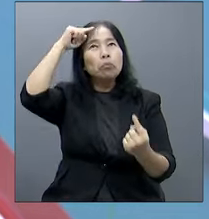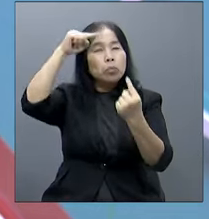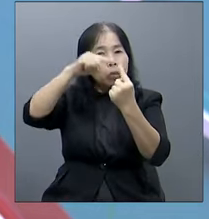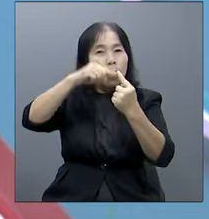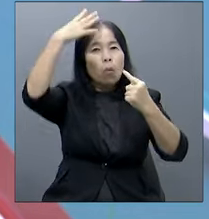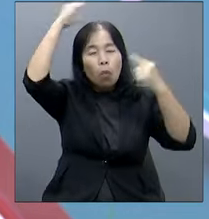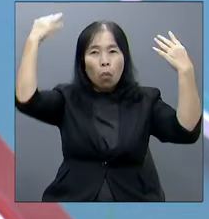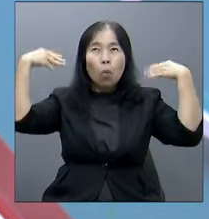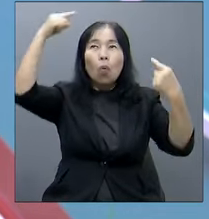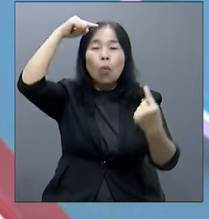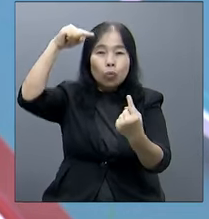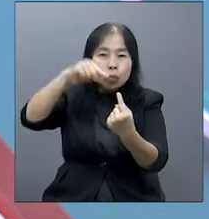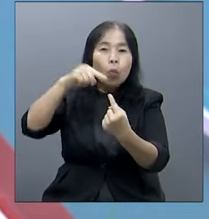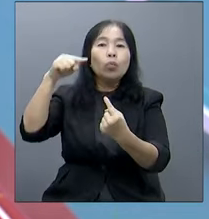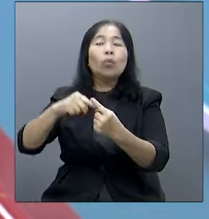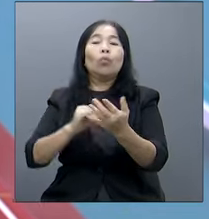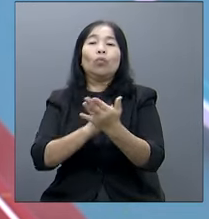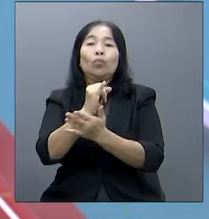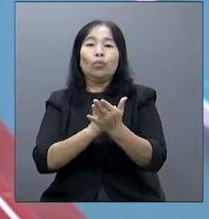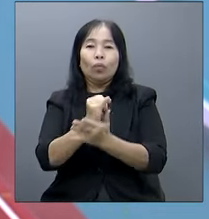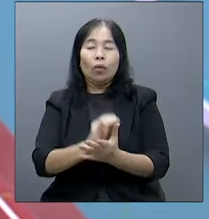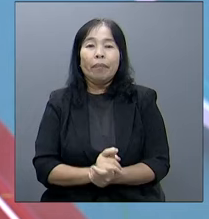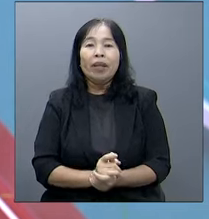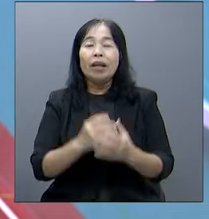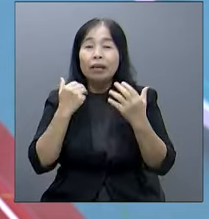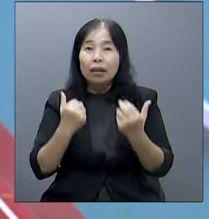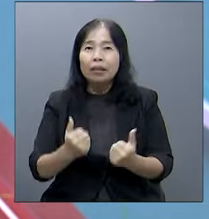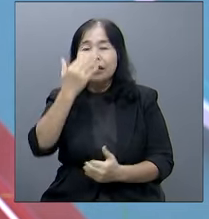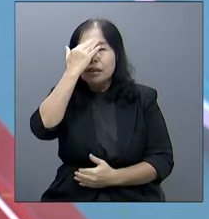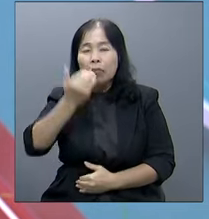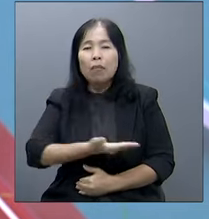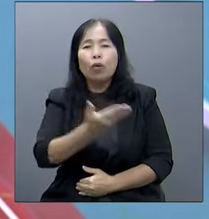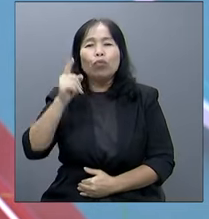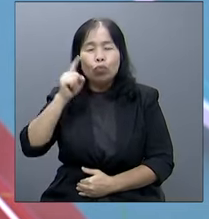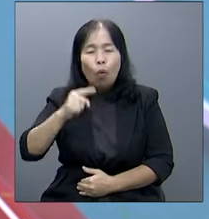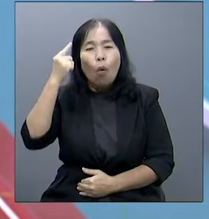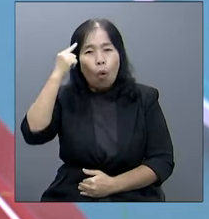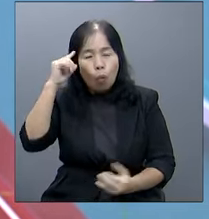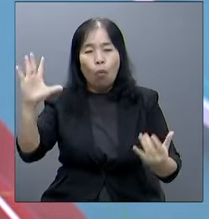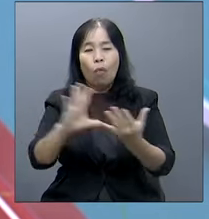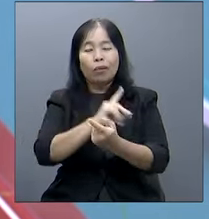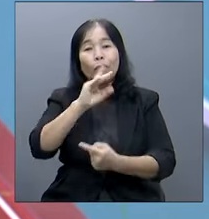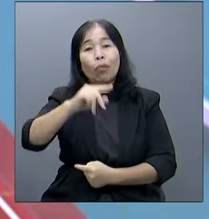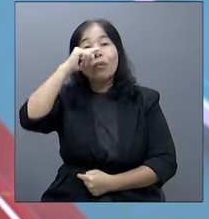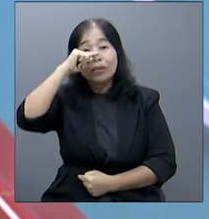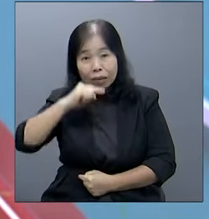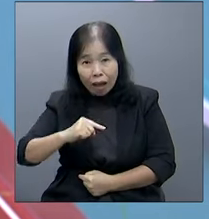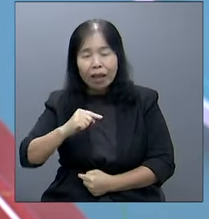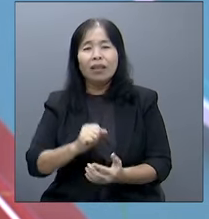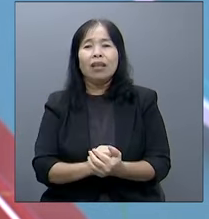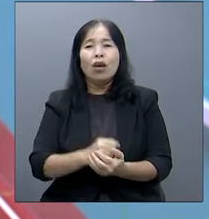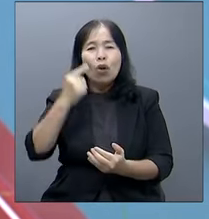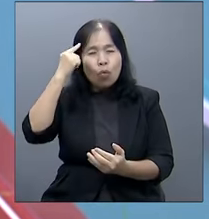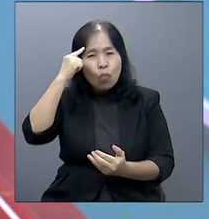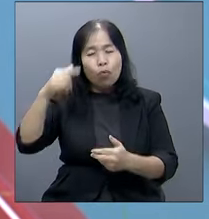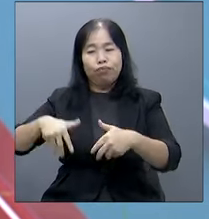าบรื่นอยางทส้กดีคพชมครับเรานี่แ compile เป็สิ่งที่เราควรจะรักษาเอาไ้และอยที่บอกไ้ ถา soft power คออะไรสิง